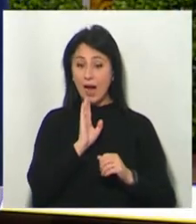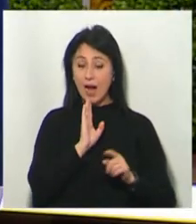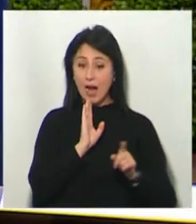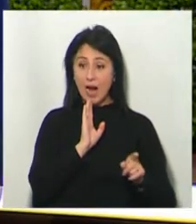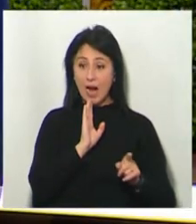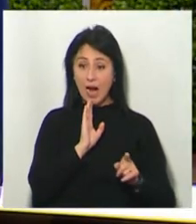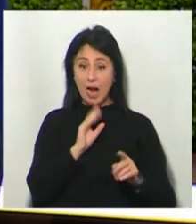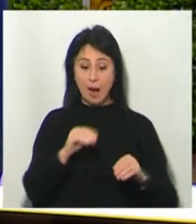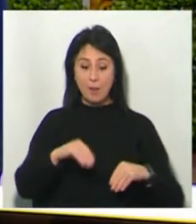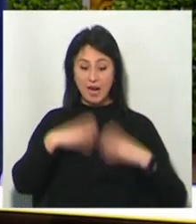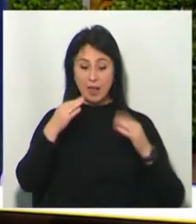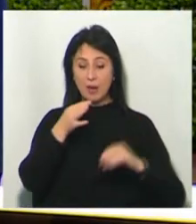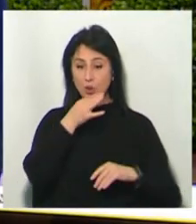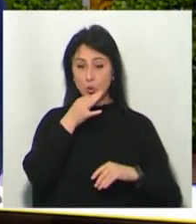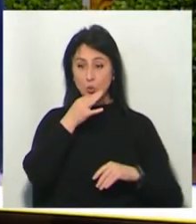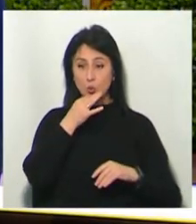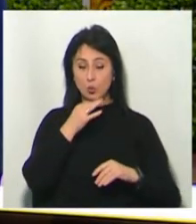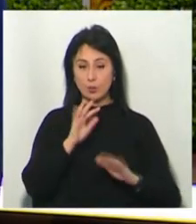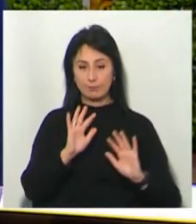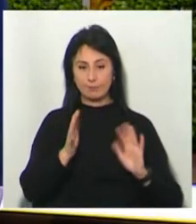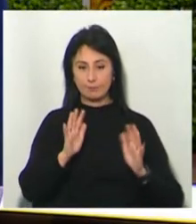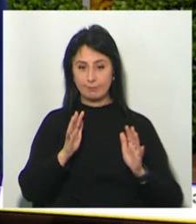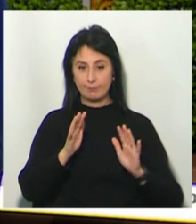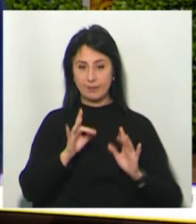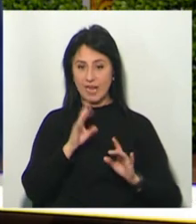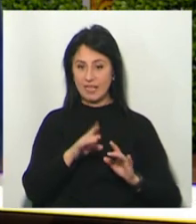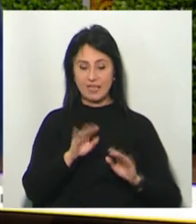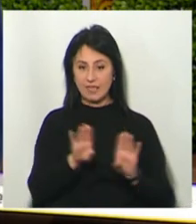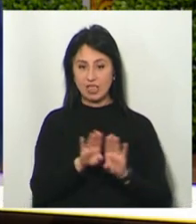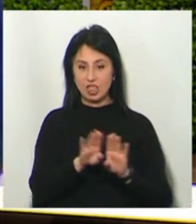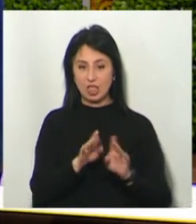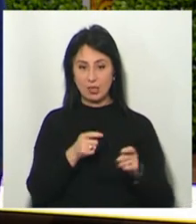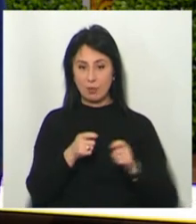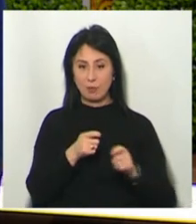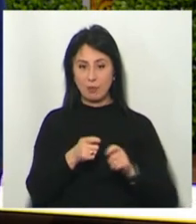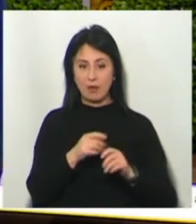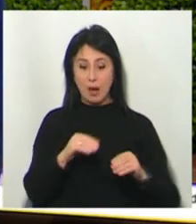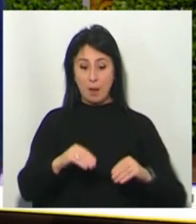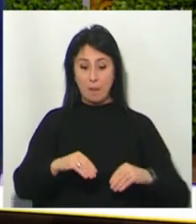ქალებში მენოპაუზამდე მეტნაკლებად ეს რისკი შედარებით